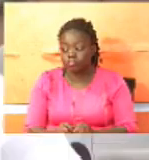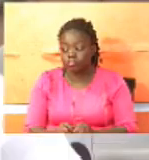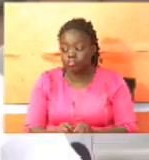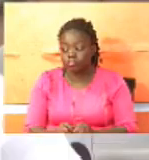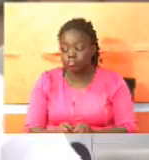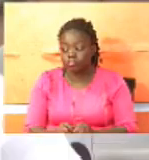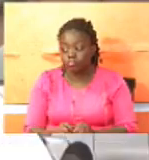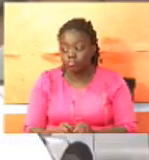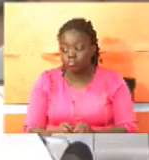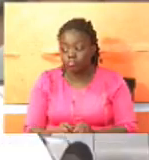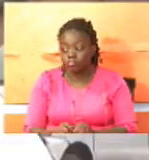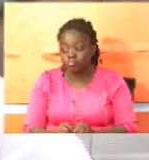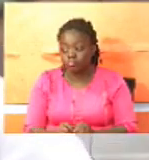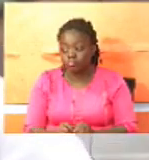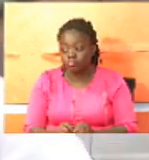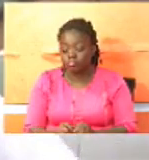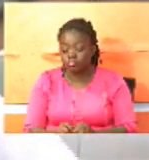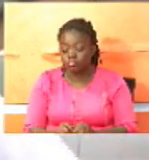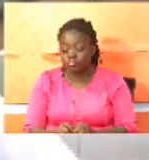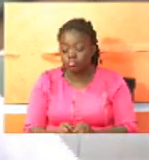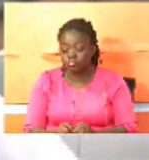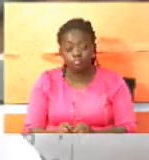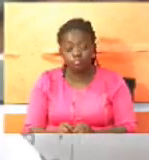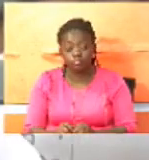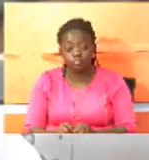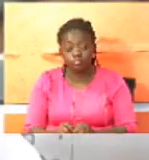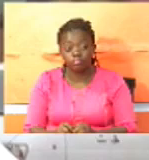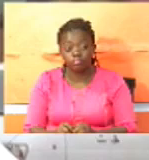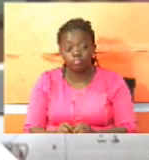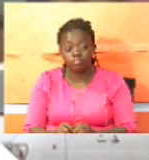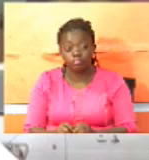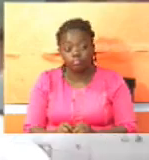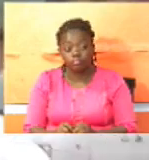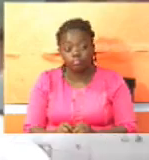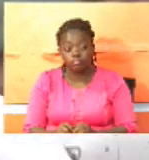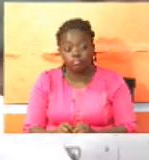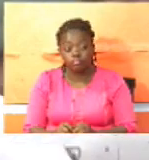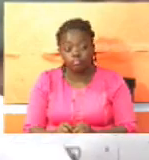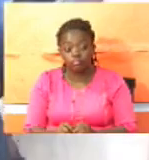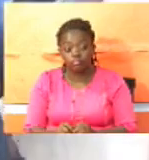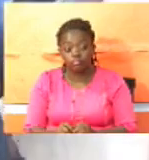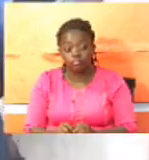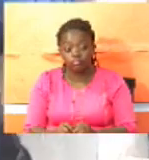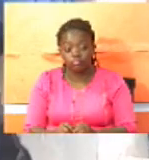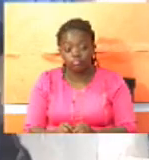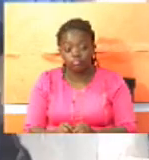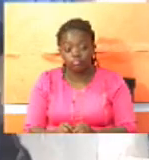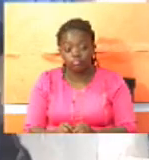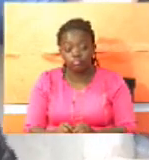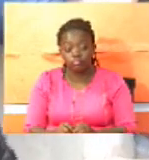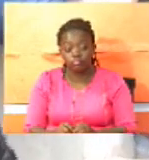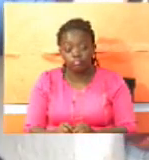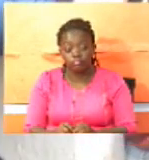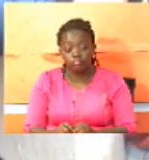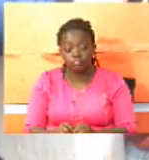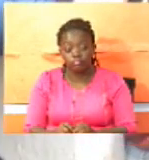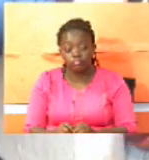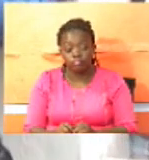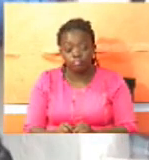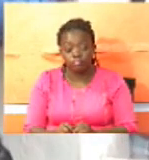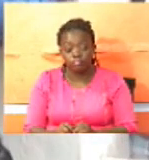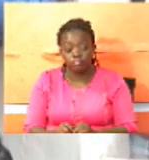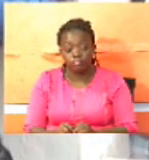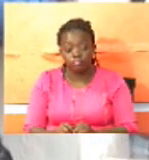ekiseera kibeera wali suubira nti wandibaddewo hampu naye yandibadde atagira ku sipiidi okulaba nga